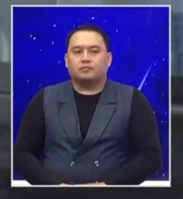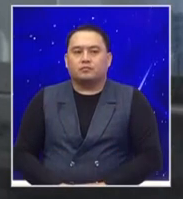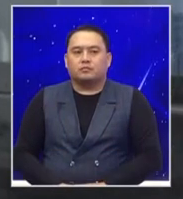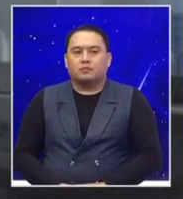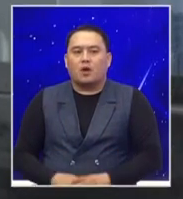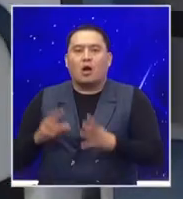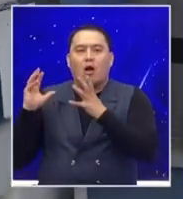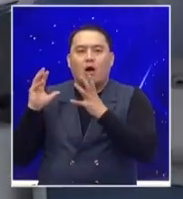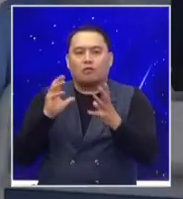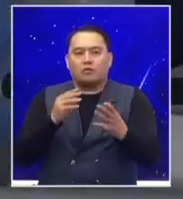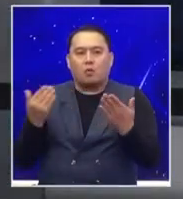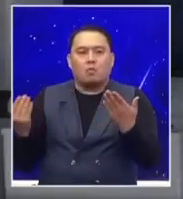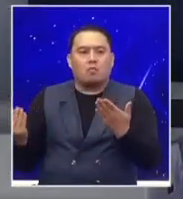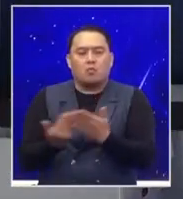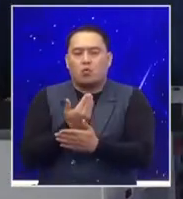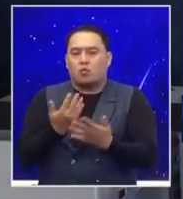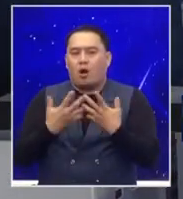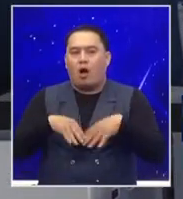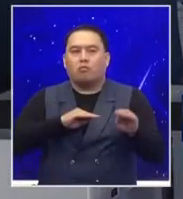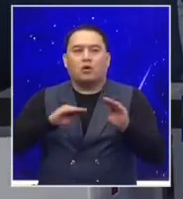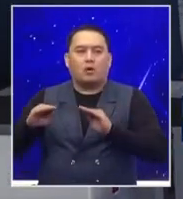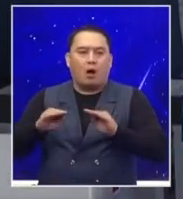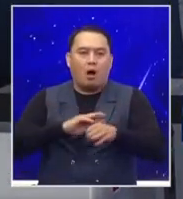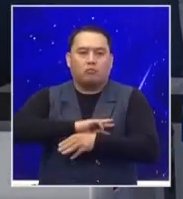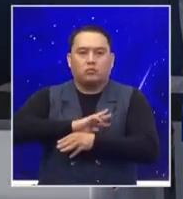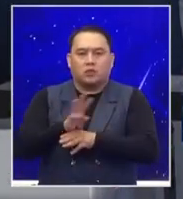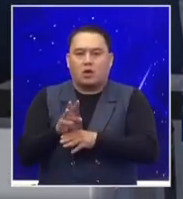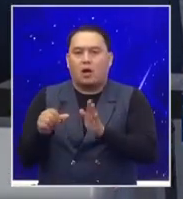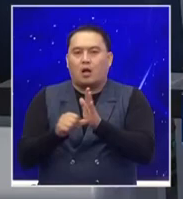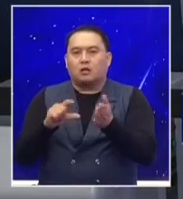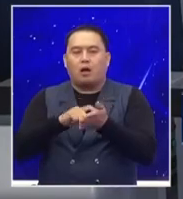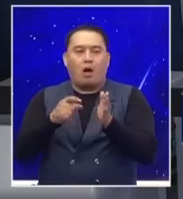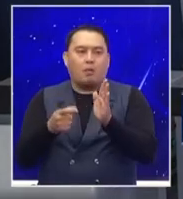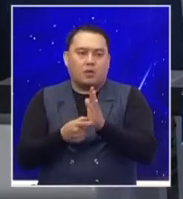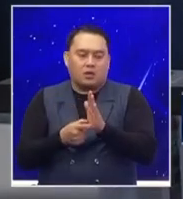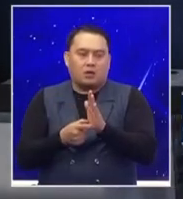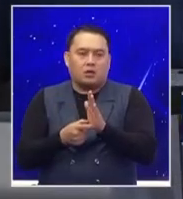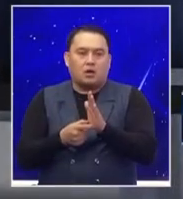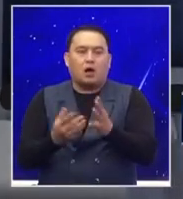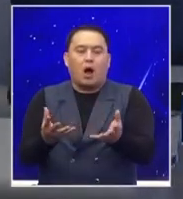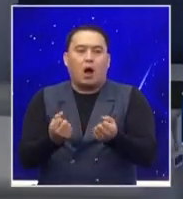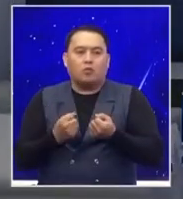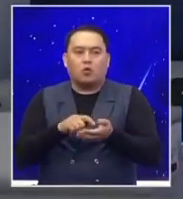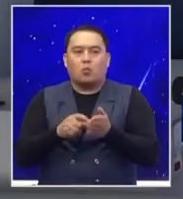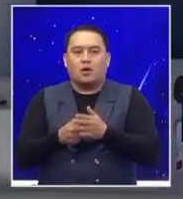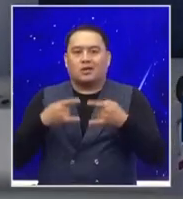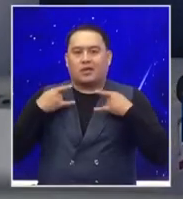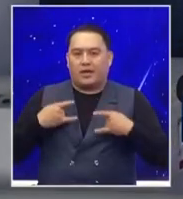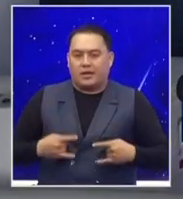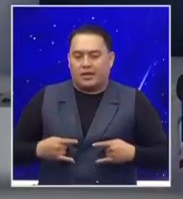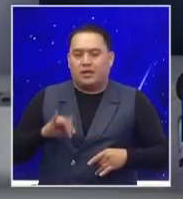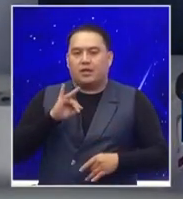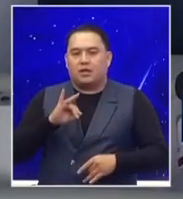Жылжымалы кешен соңғы үлгідегі барлық қажеттіліктермен жабдықталған. Мұнда 6 кабинет, жалпы қабылдау бөлмесі, рентген бұрышы